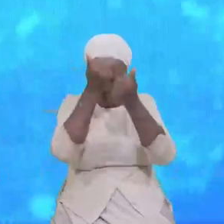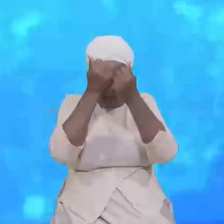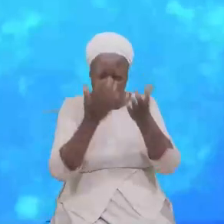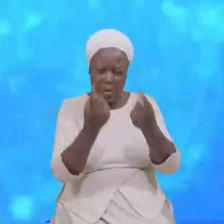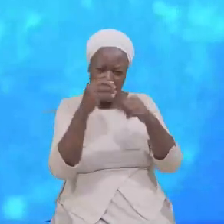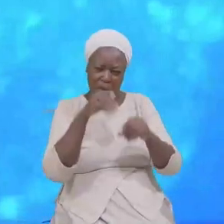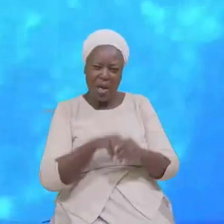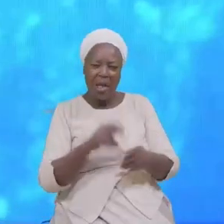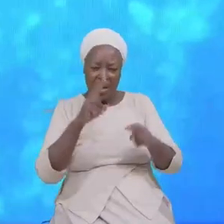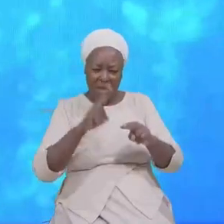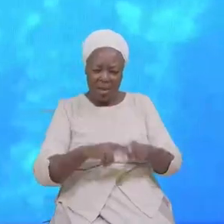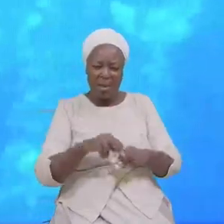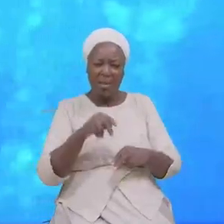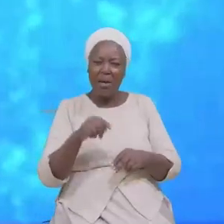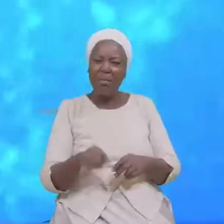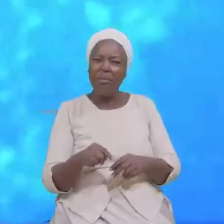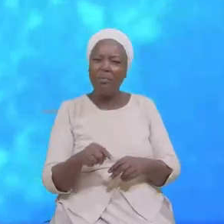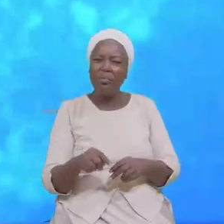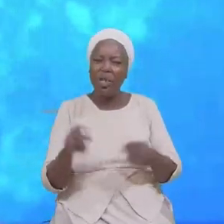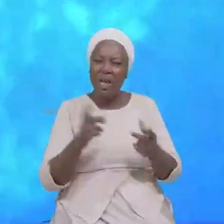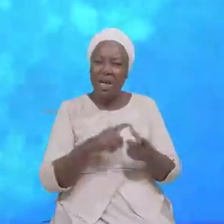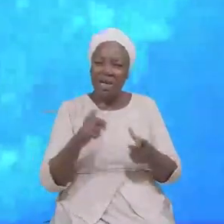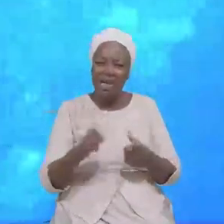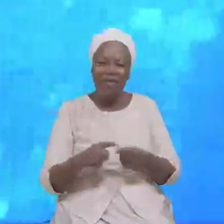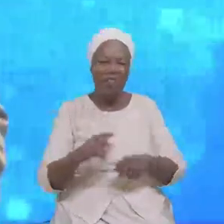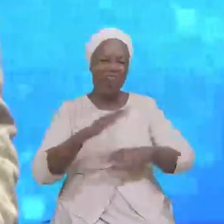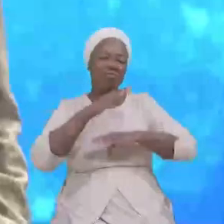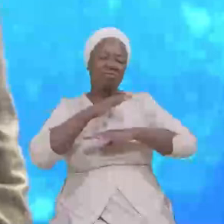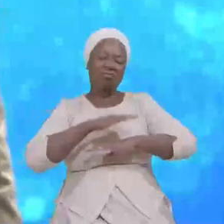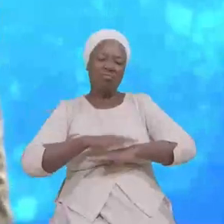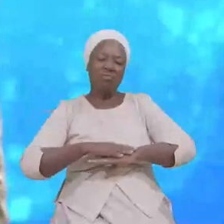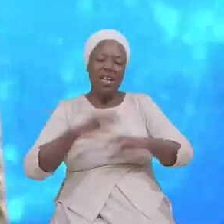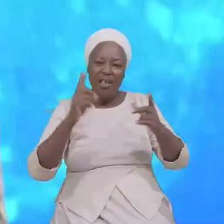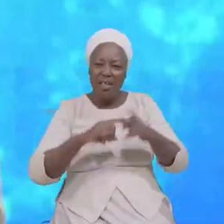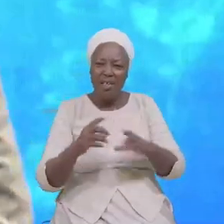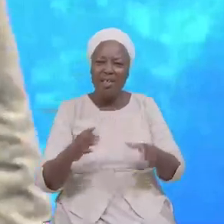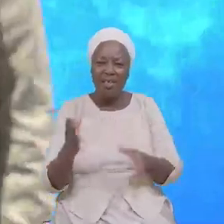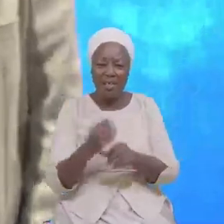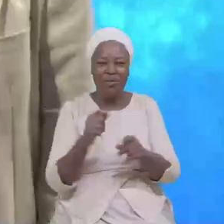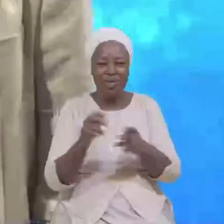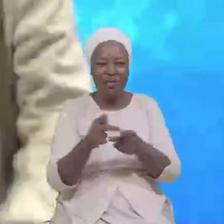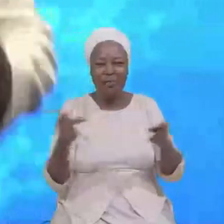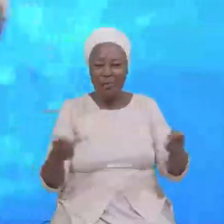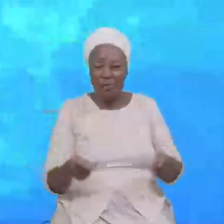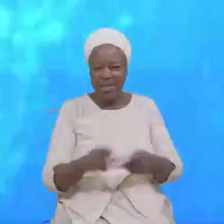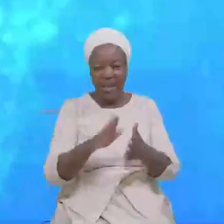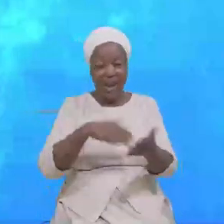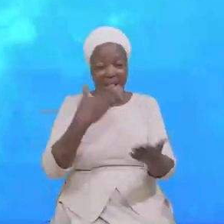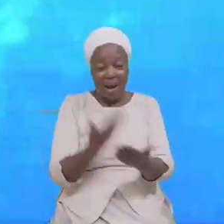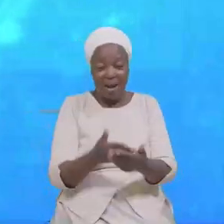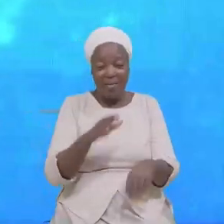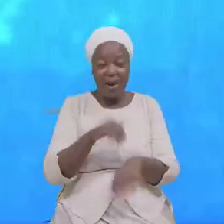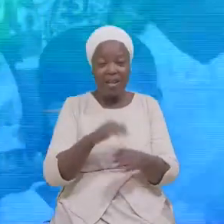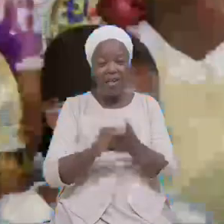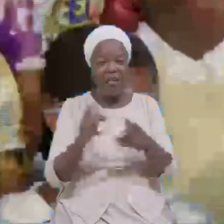Tu t'assois et tu es tranquille. Et il arrive à l'endroit. Jésus dit,